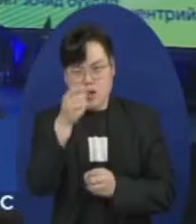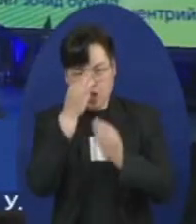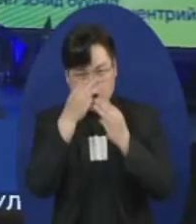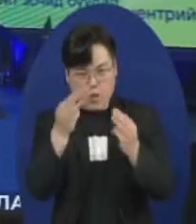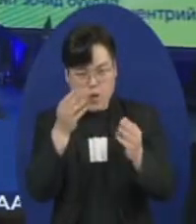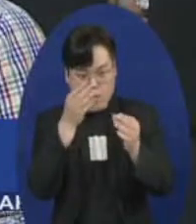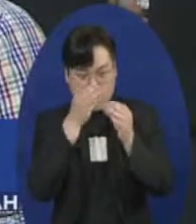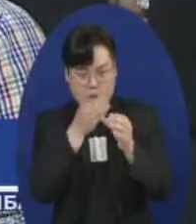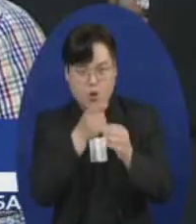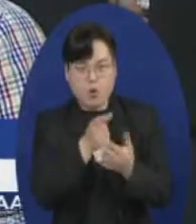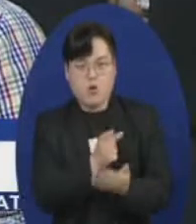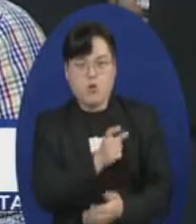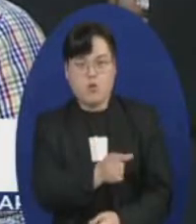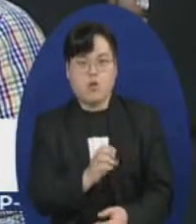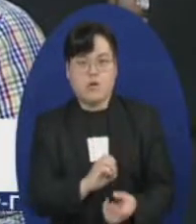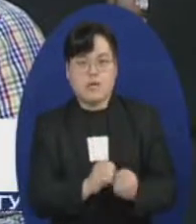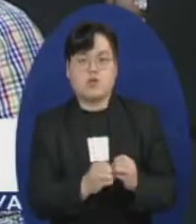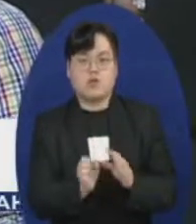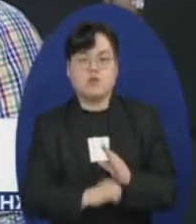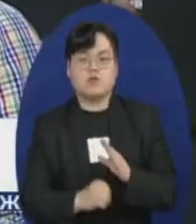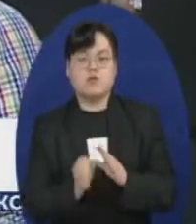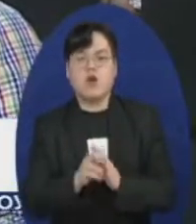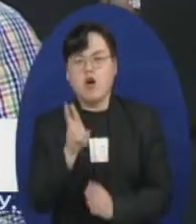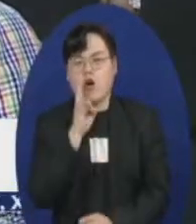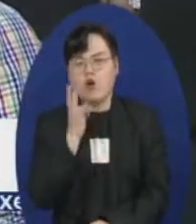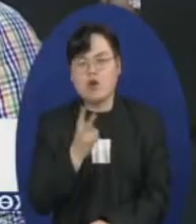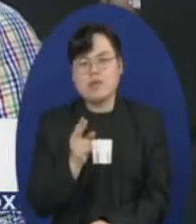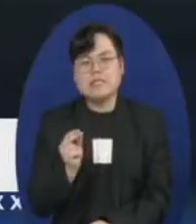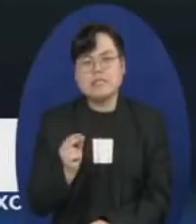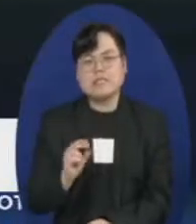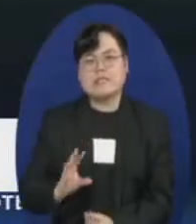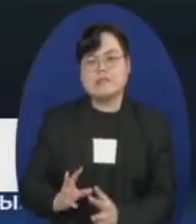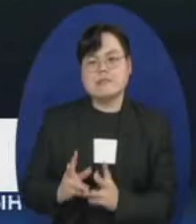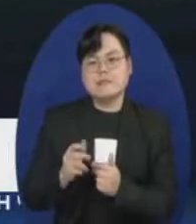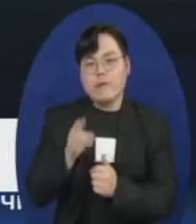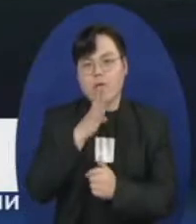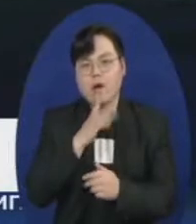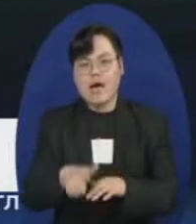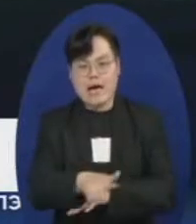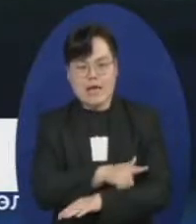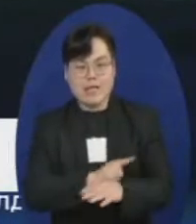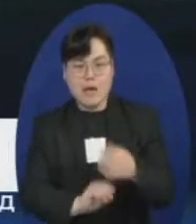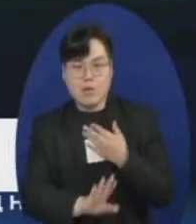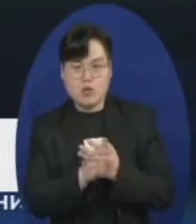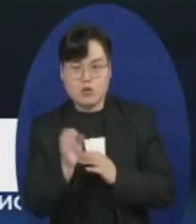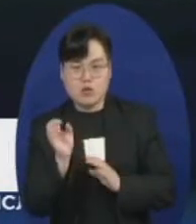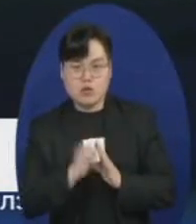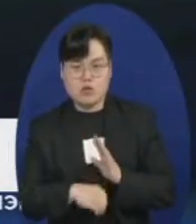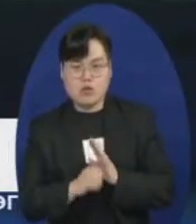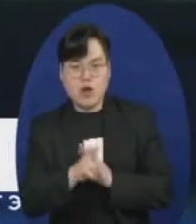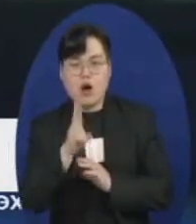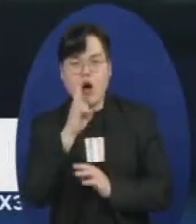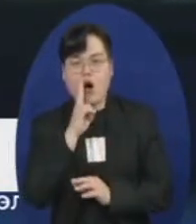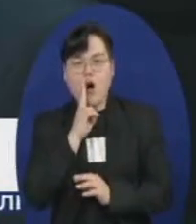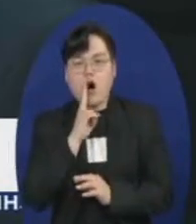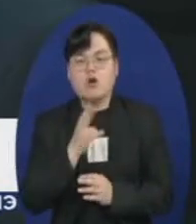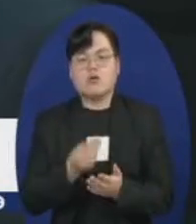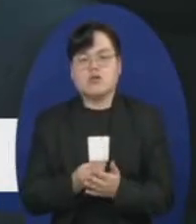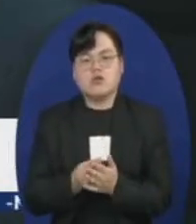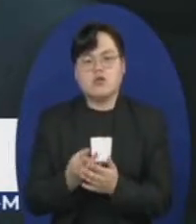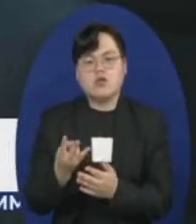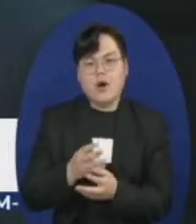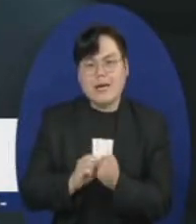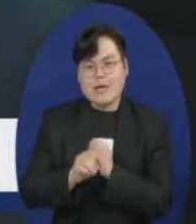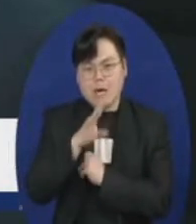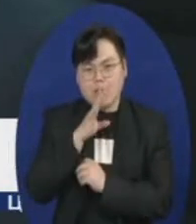учиртайг төрийн тэргүүн тэмдэглэлээ. Тодруулбал хүнсний хангамжаа сайжруулахын тулд хөрсөө хамгаалах ёстой. Иймээс хүнсний хангамж аюулгүй